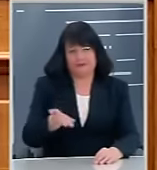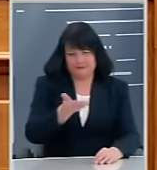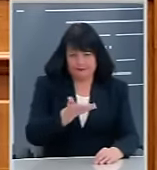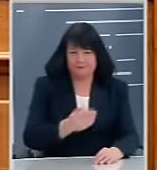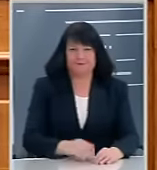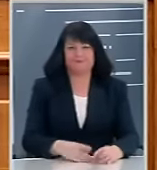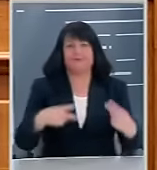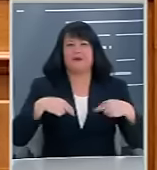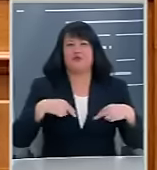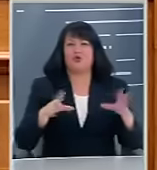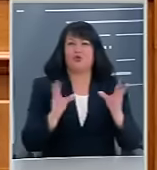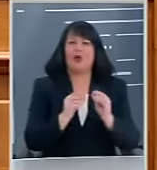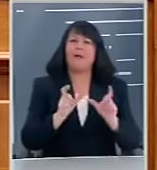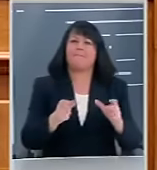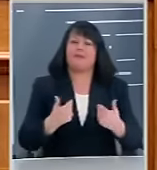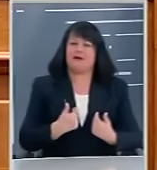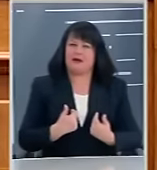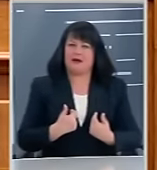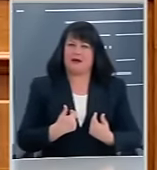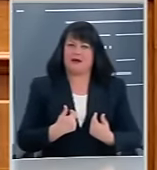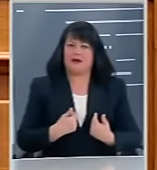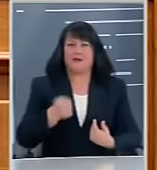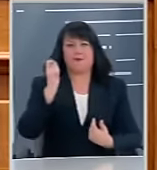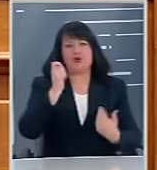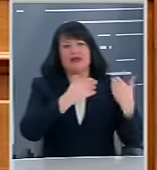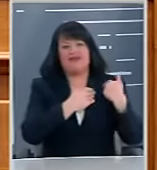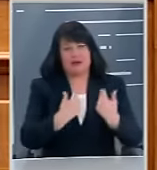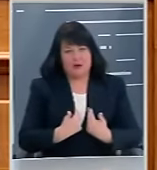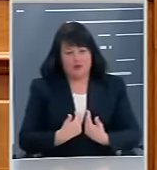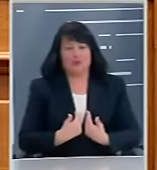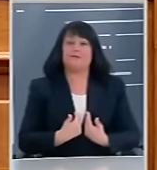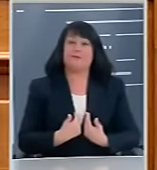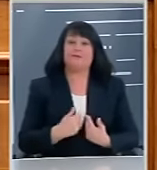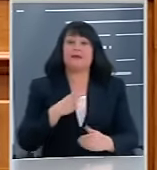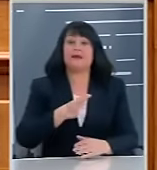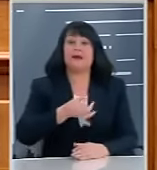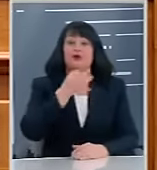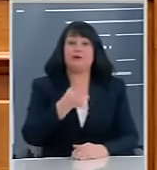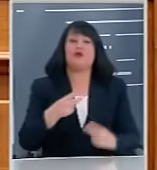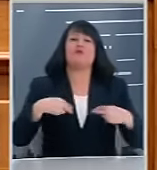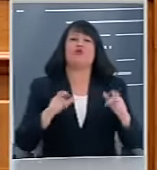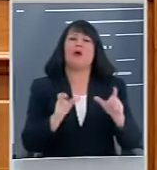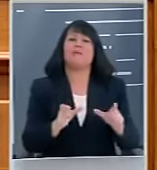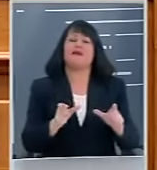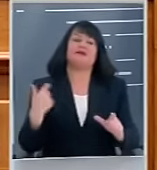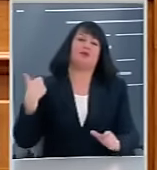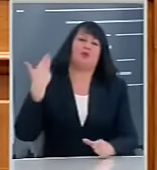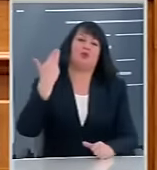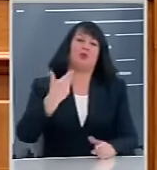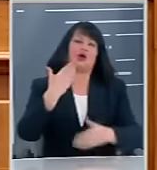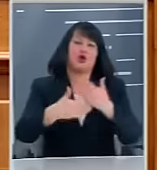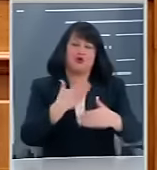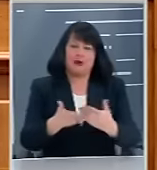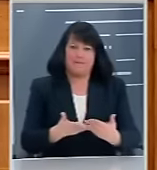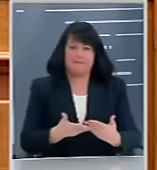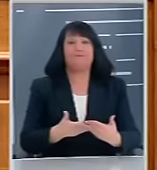το Υπουργείο Εθνικής Άμυνας, που έχω την πολιτική ευθύνη, θέλω να σας πω ότι αυτά τα χρόνια, παρότι